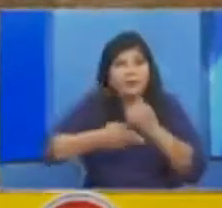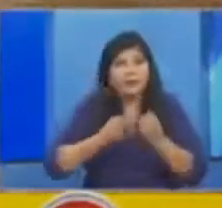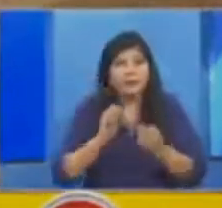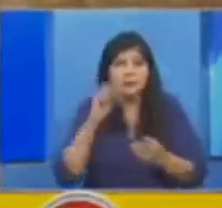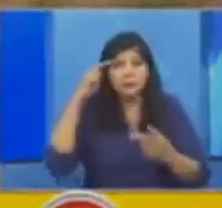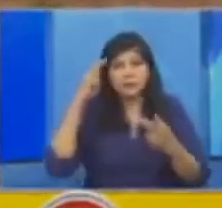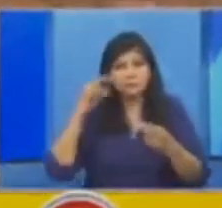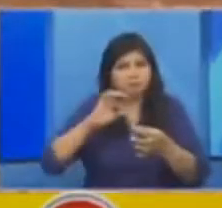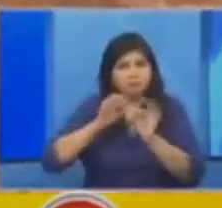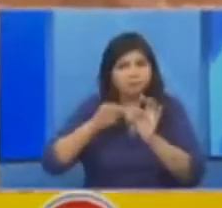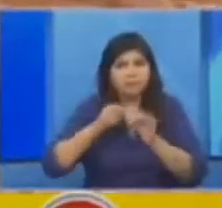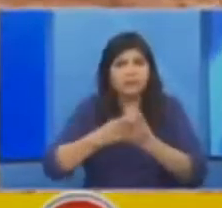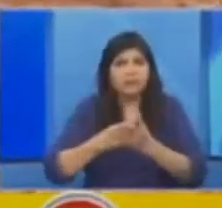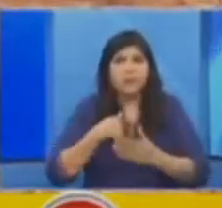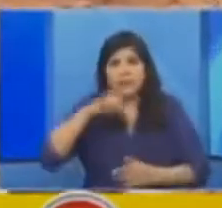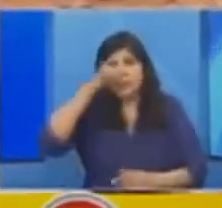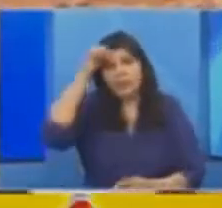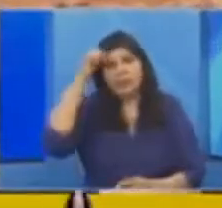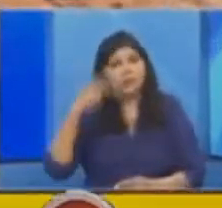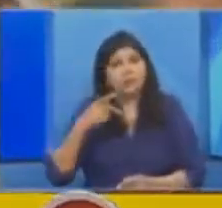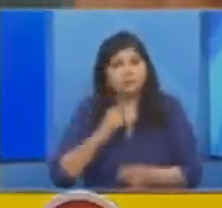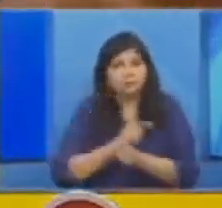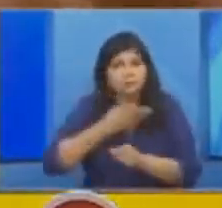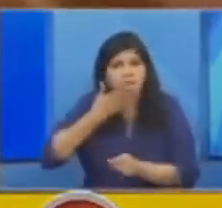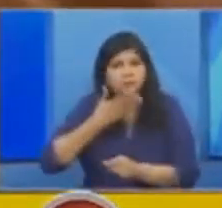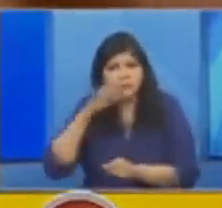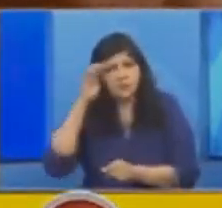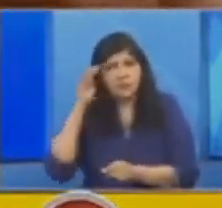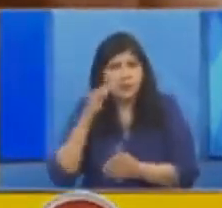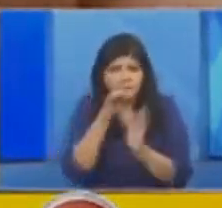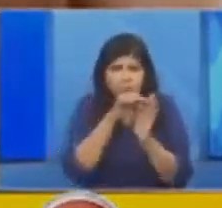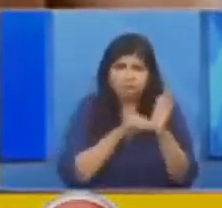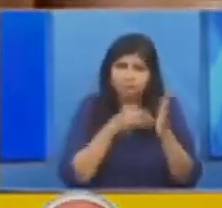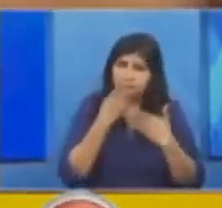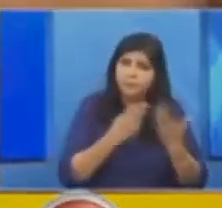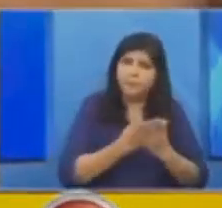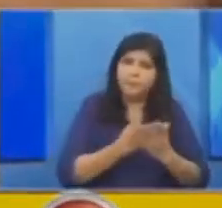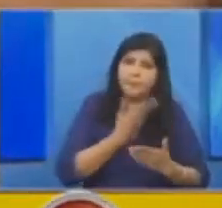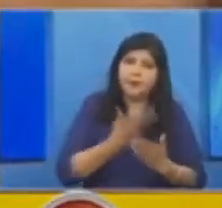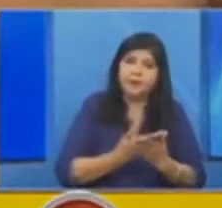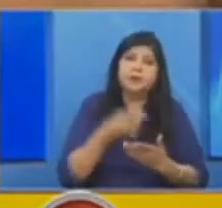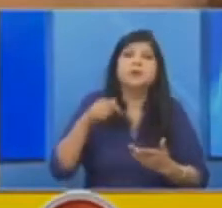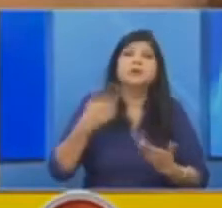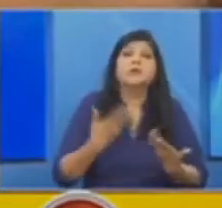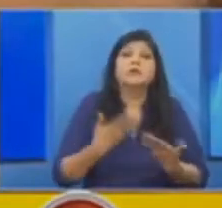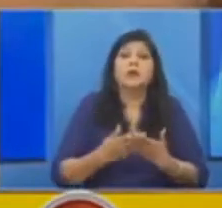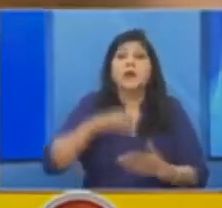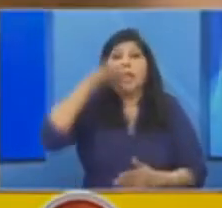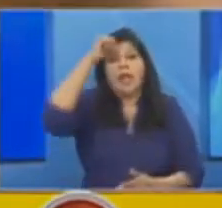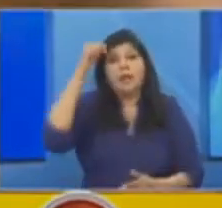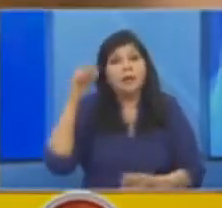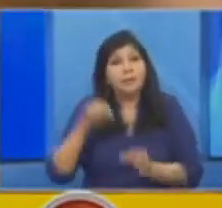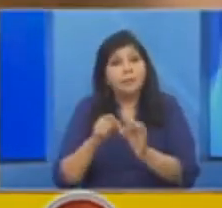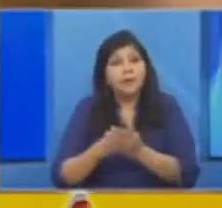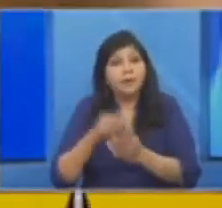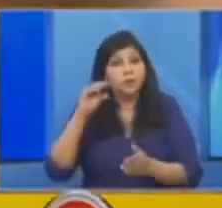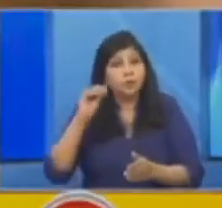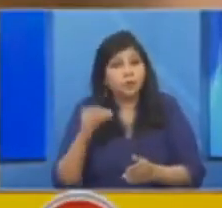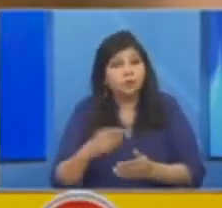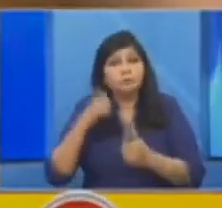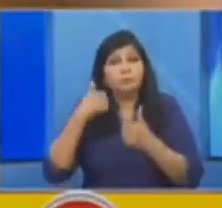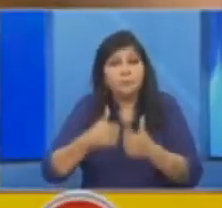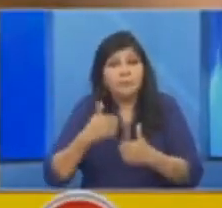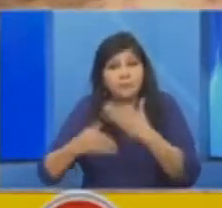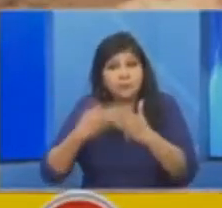भारतियन नस्लके डॉक्स पर रिसर्च कर रही है मकसद यही है कि इंडियन ब्रीड को और बहतर